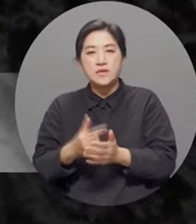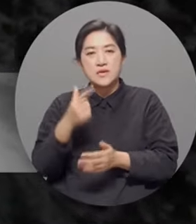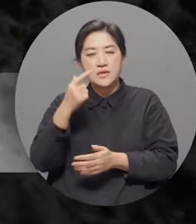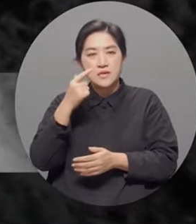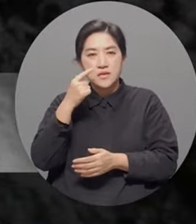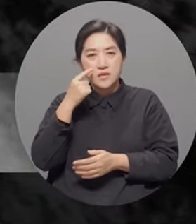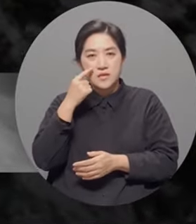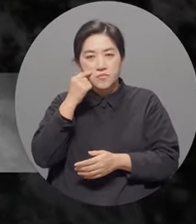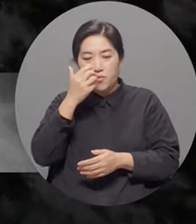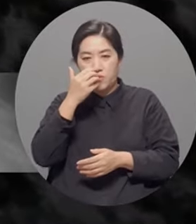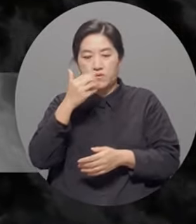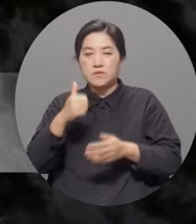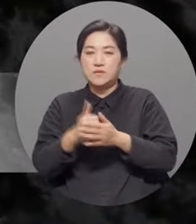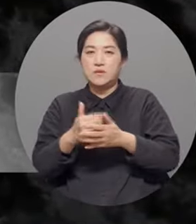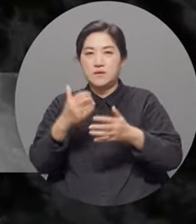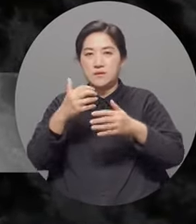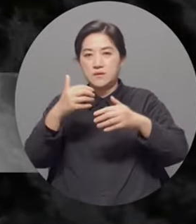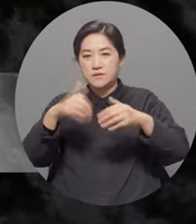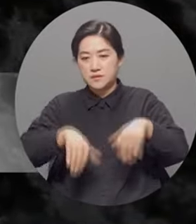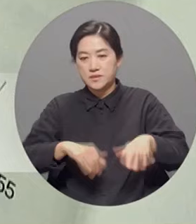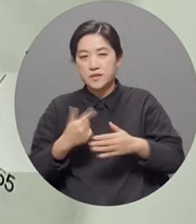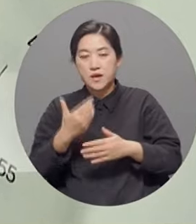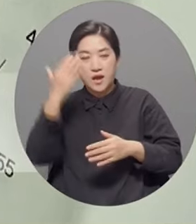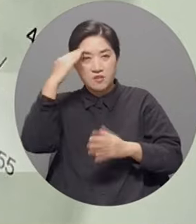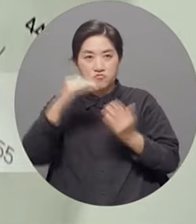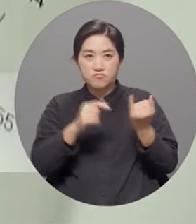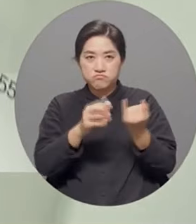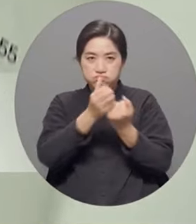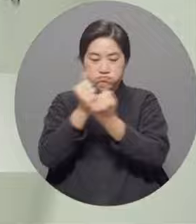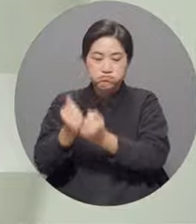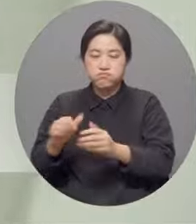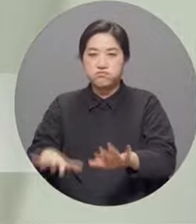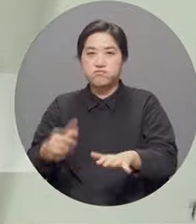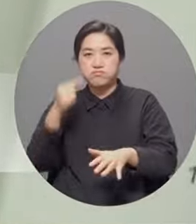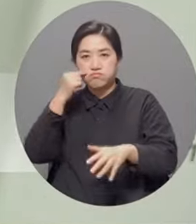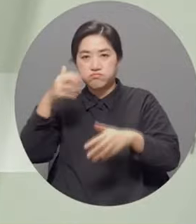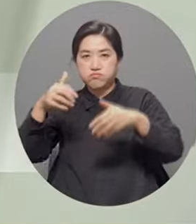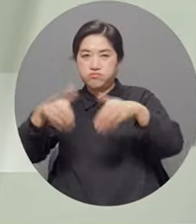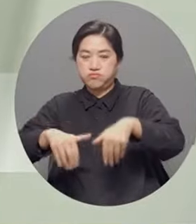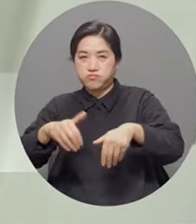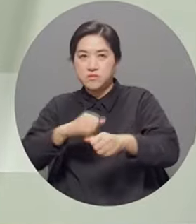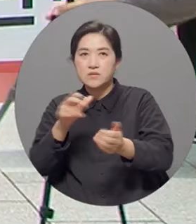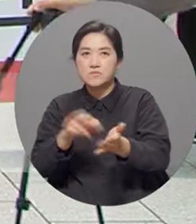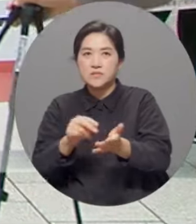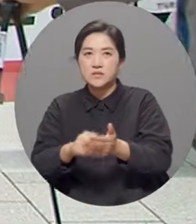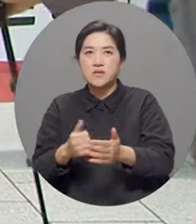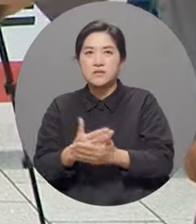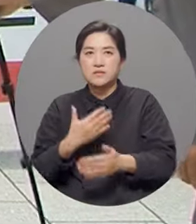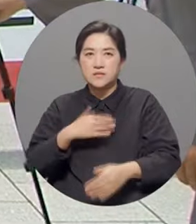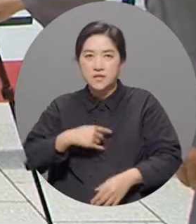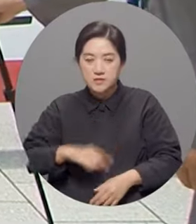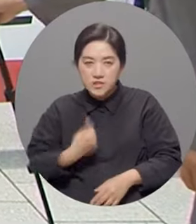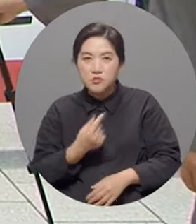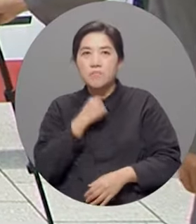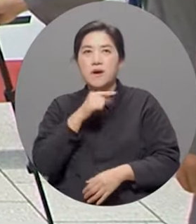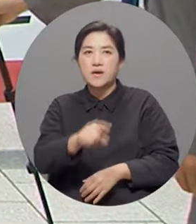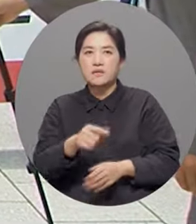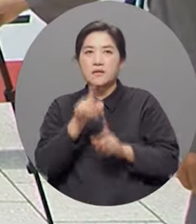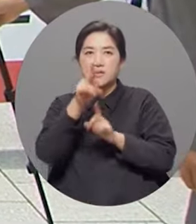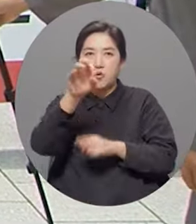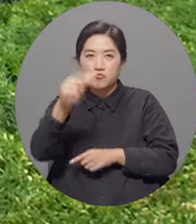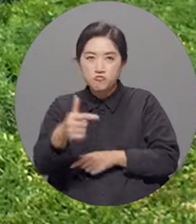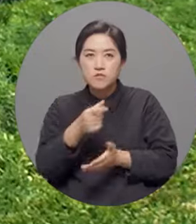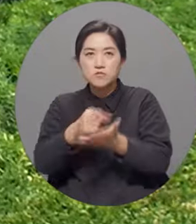매춘부란 주장을 담은 역사서 반일 종족주의의 저자 이영훈 교수가 이사장으로 있었고 다수의 연구원들이 이 책의